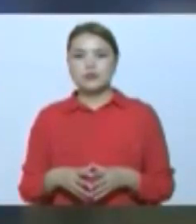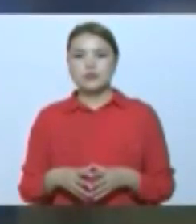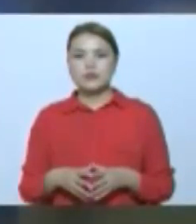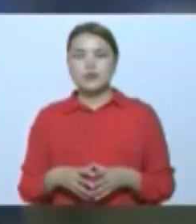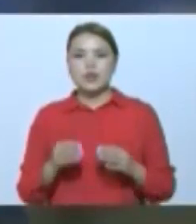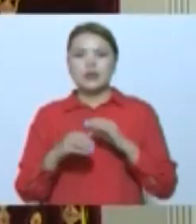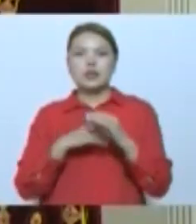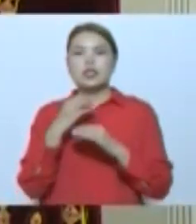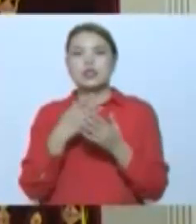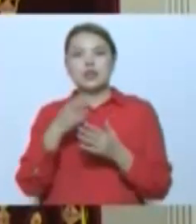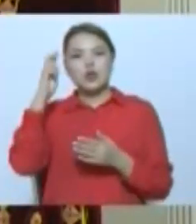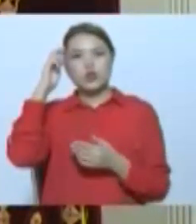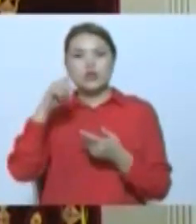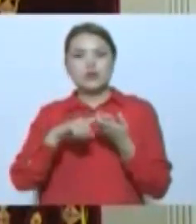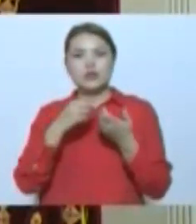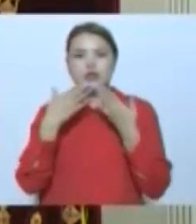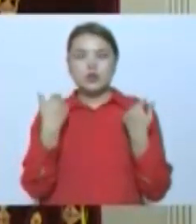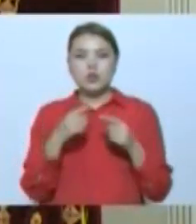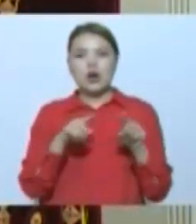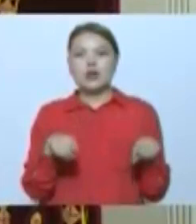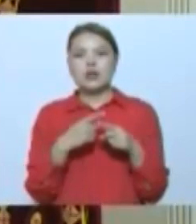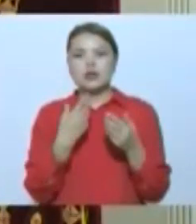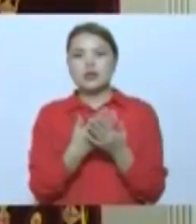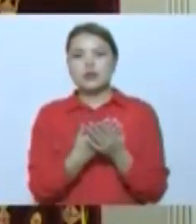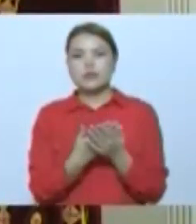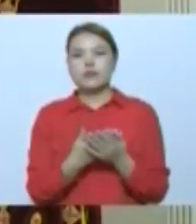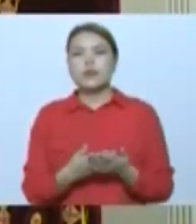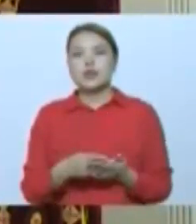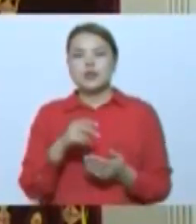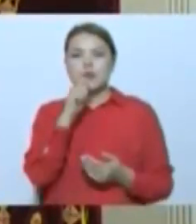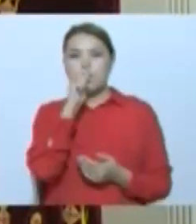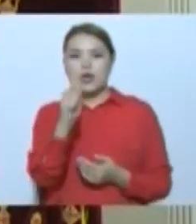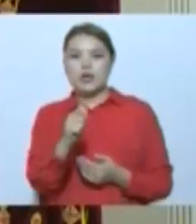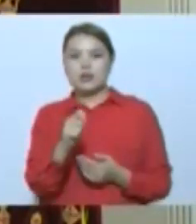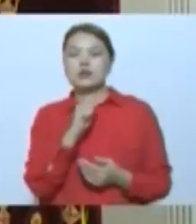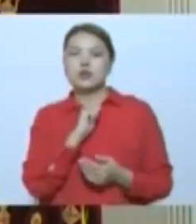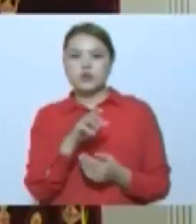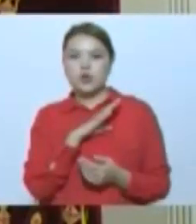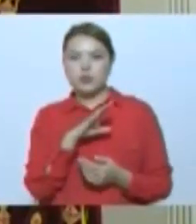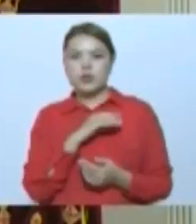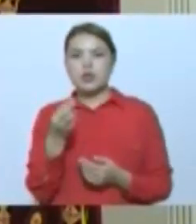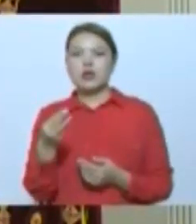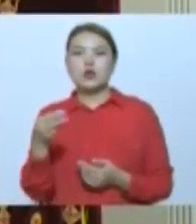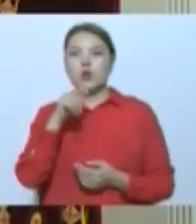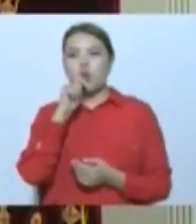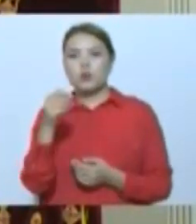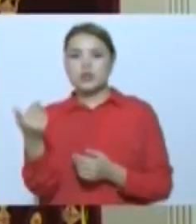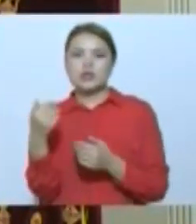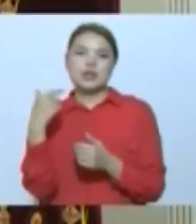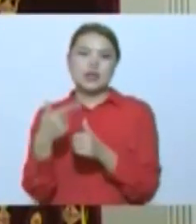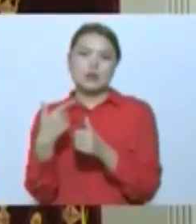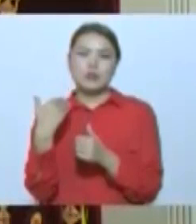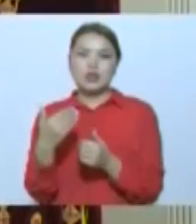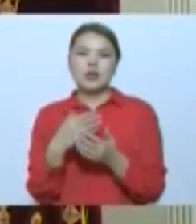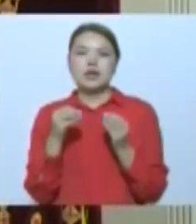Дүниежүзілік үкіметтік емес ұйымы қарсаңында мемлекеттік марапатқа ие болып жатыр Маңғыстау облысы мәслихатының атынан. Бұл 10 жылда